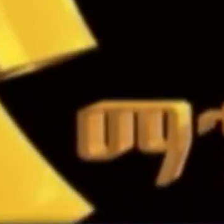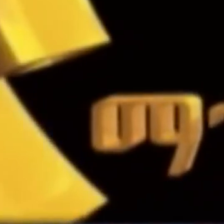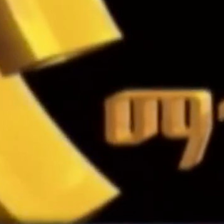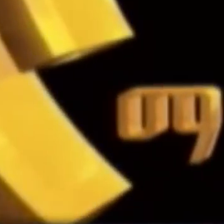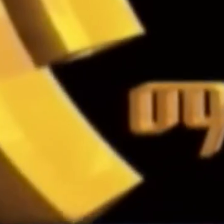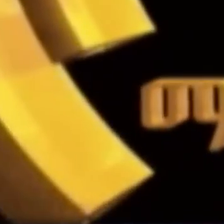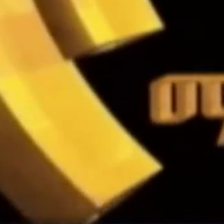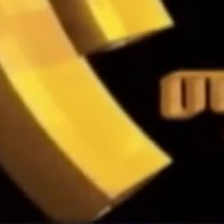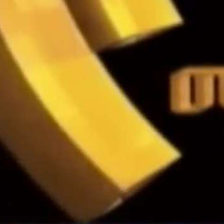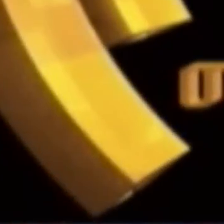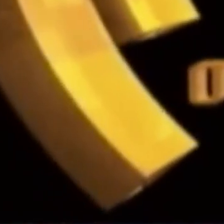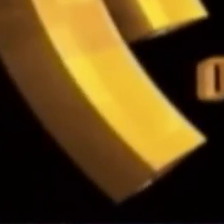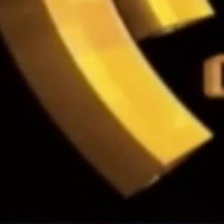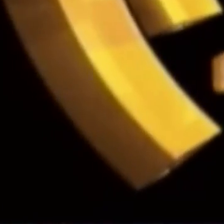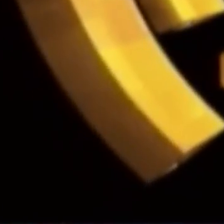እሙታን